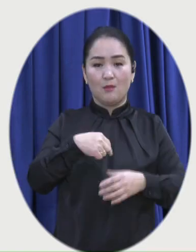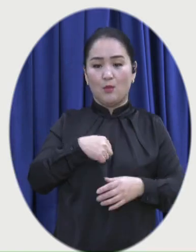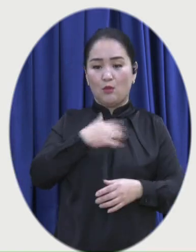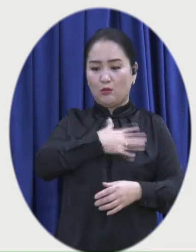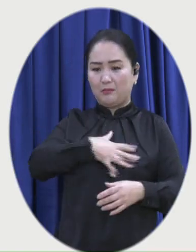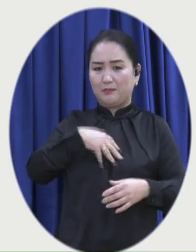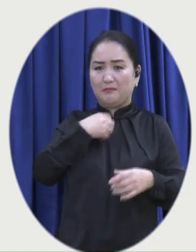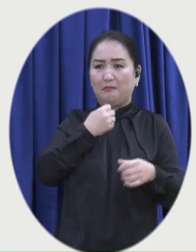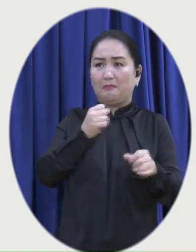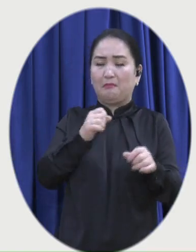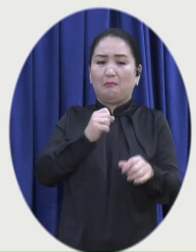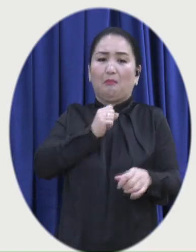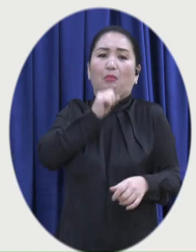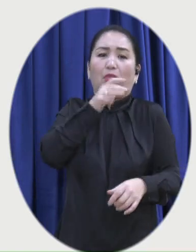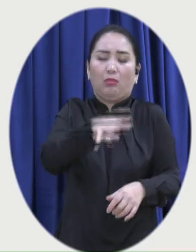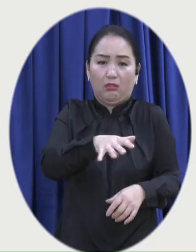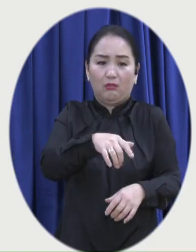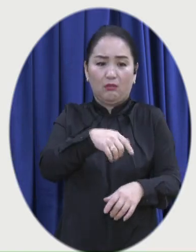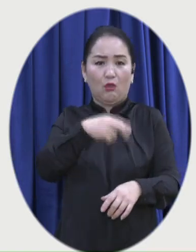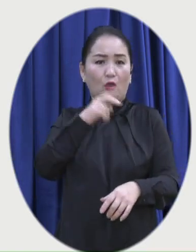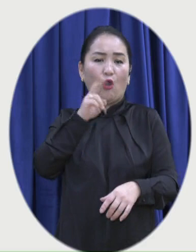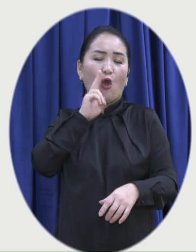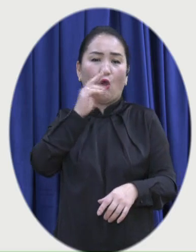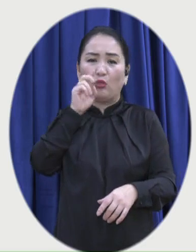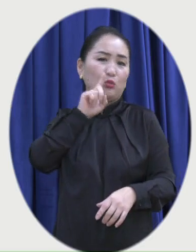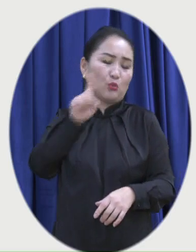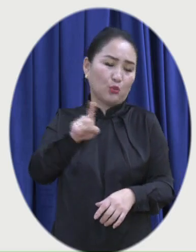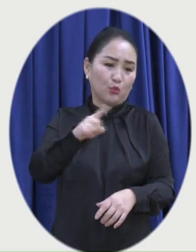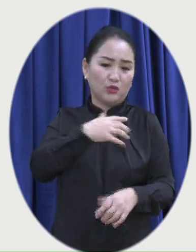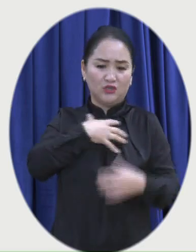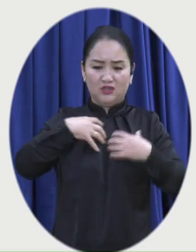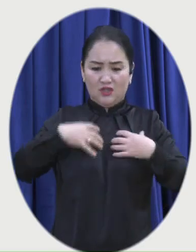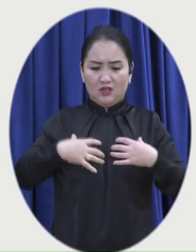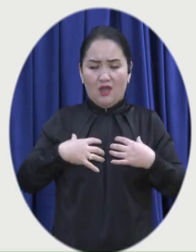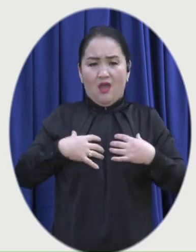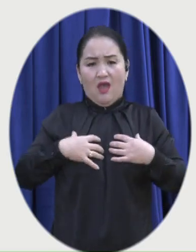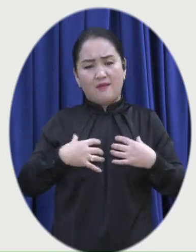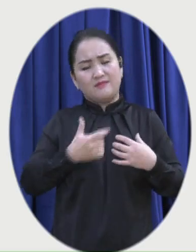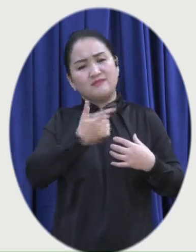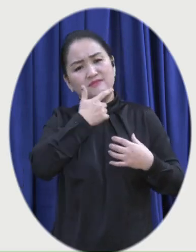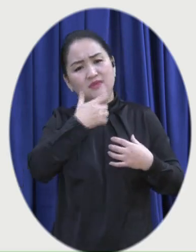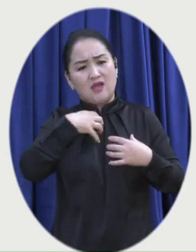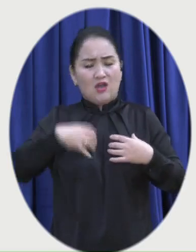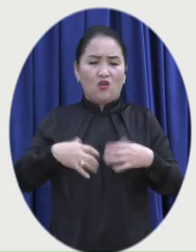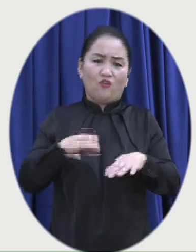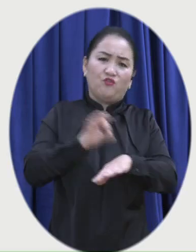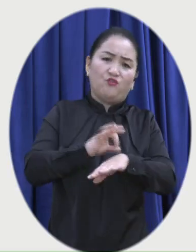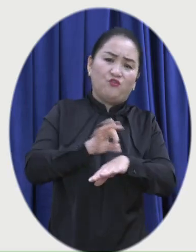хоолн дургүй болох, үе бүч өвдөх, цээжээр хөндөрлөх, амьсгадах гэх мэт шинж тэмдгүүд бол